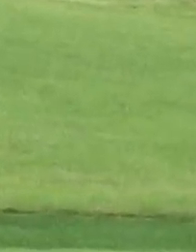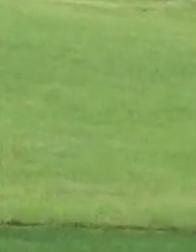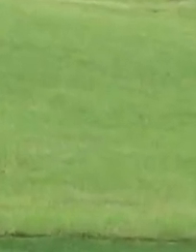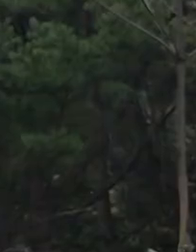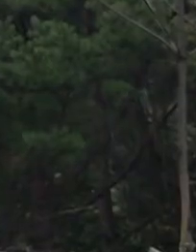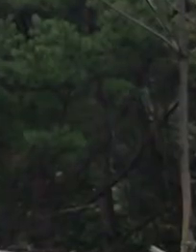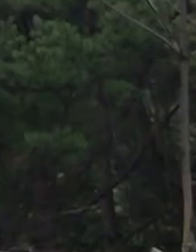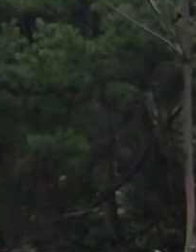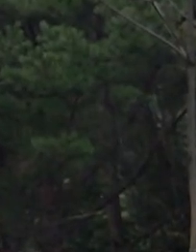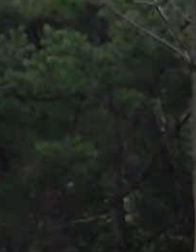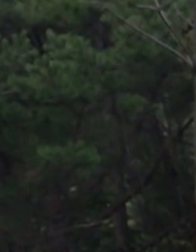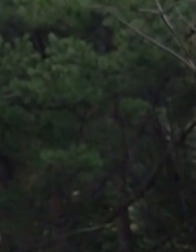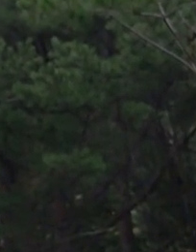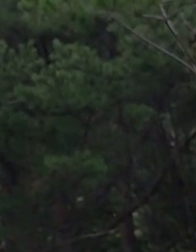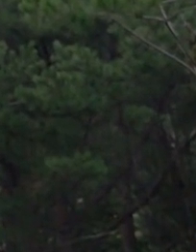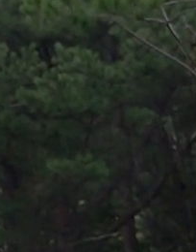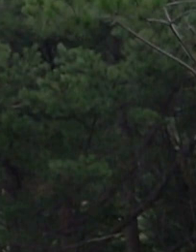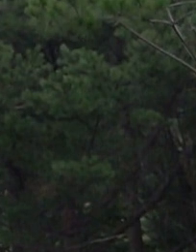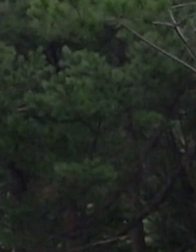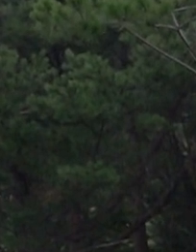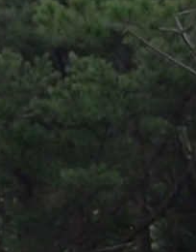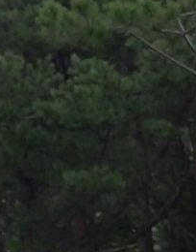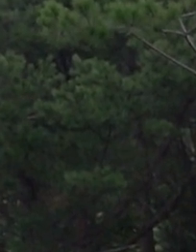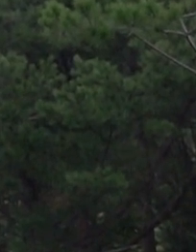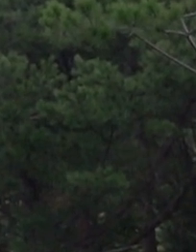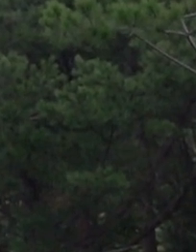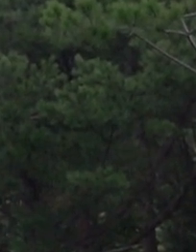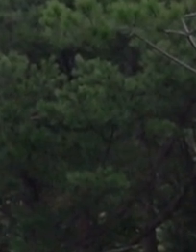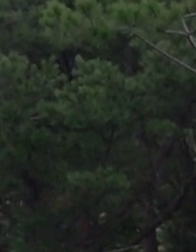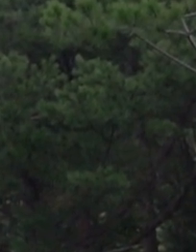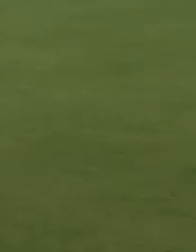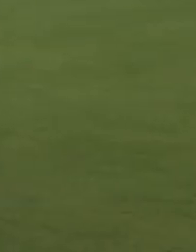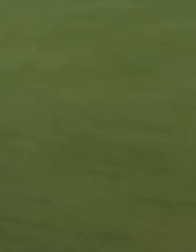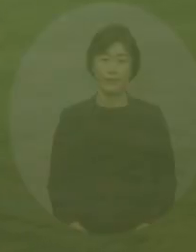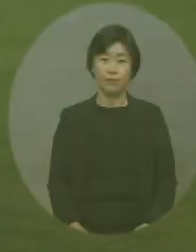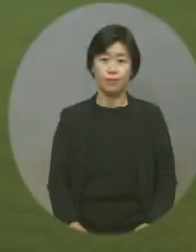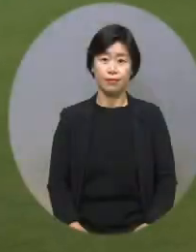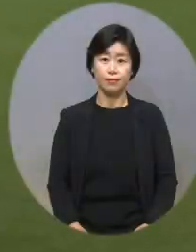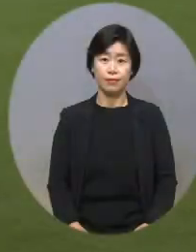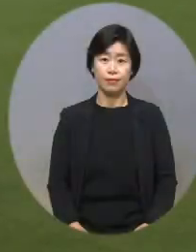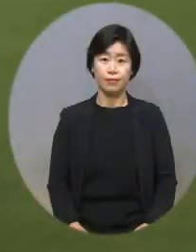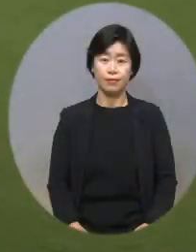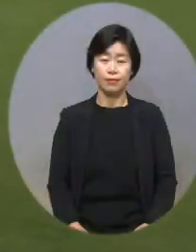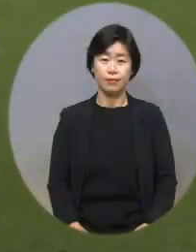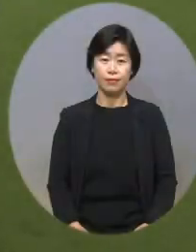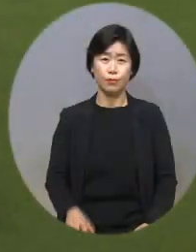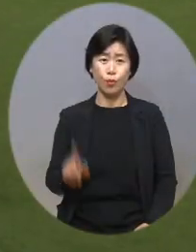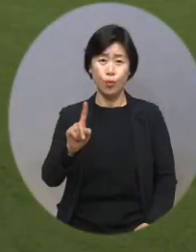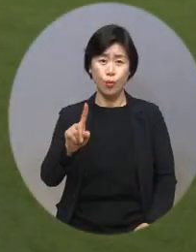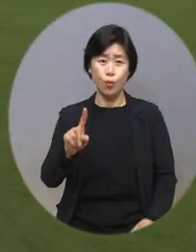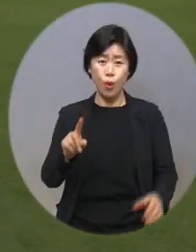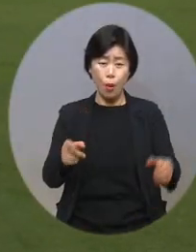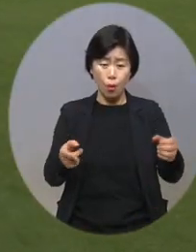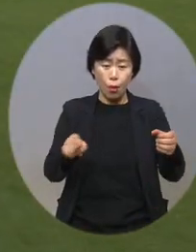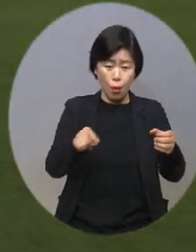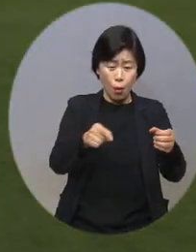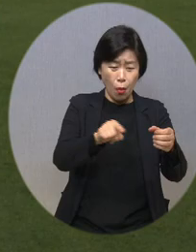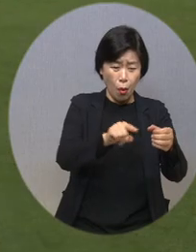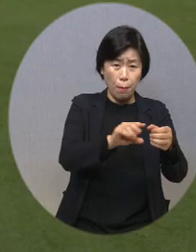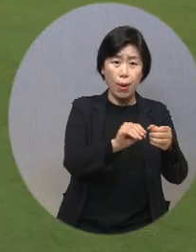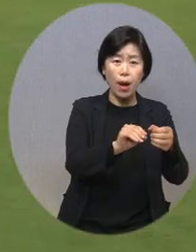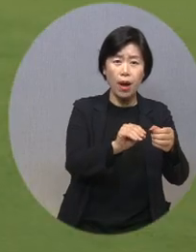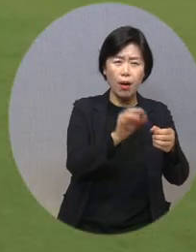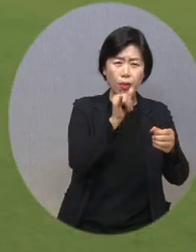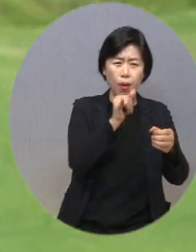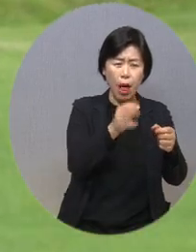진짜 이렇게 멈췄는데. 아니 근데 방향이 아예 틀렸잖아요 지금. 아니 왜 그러세요? 거리는 맞았는데. 아, 정말